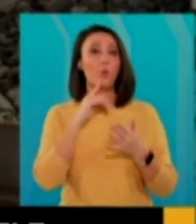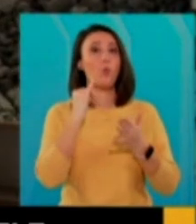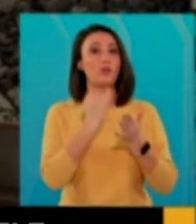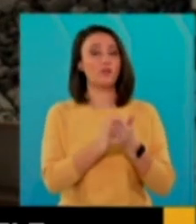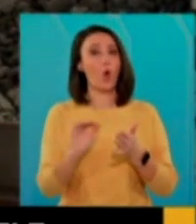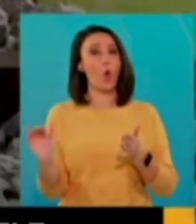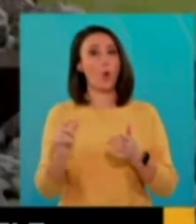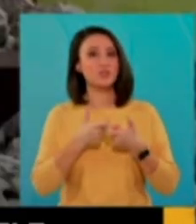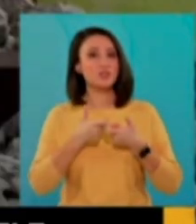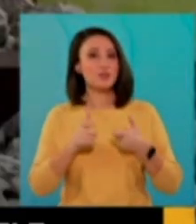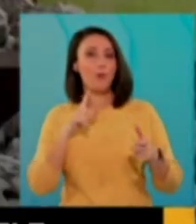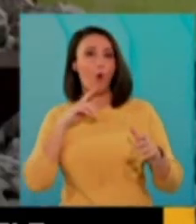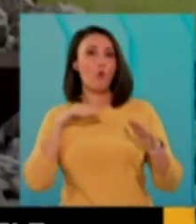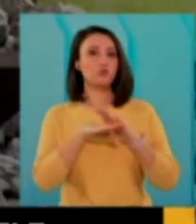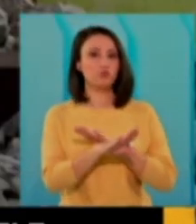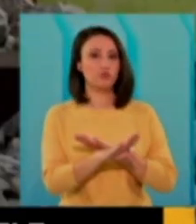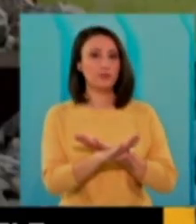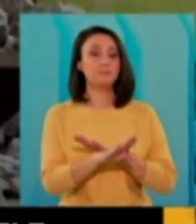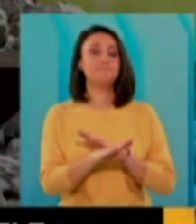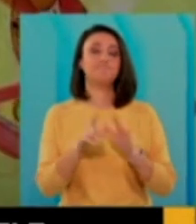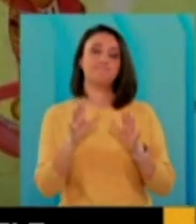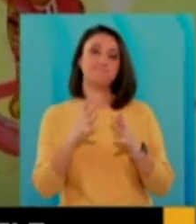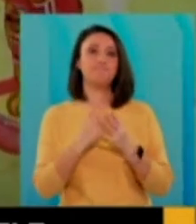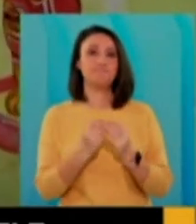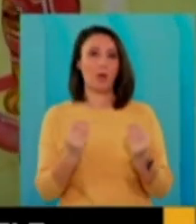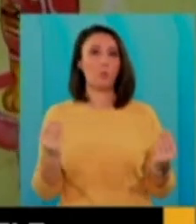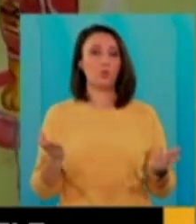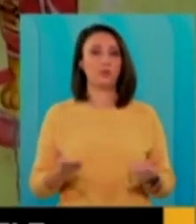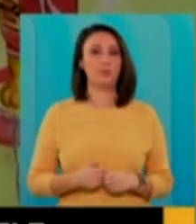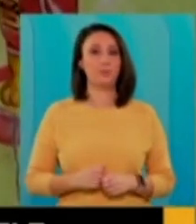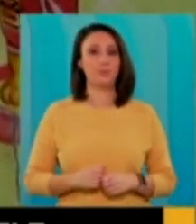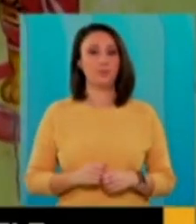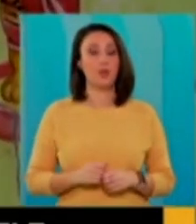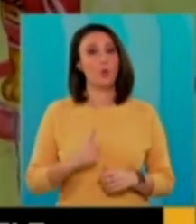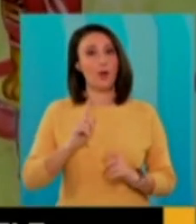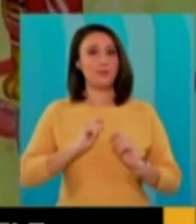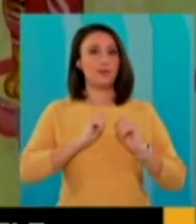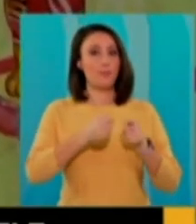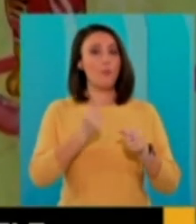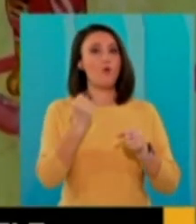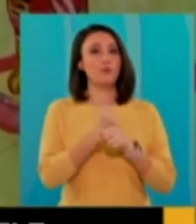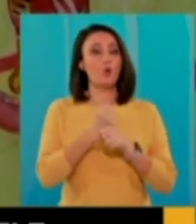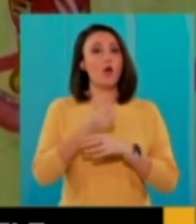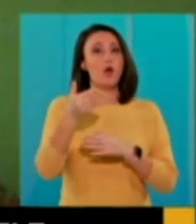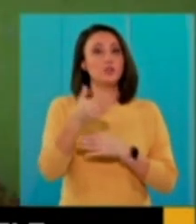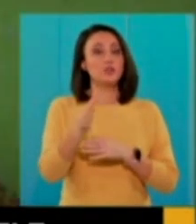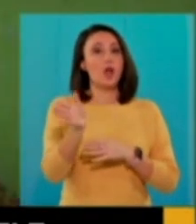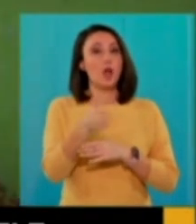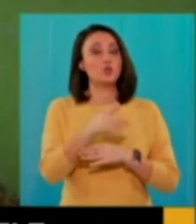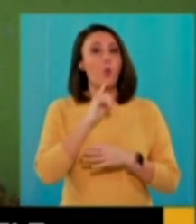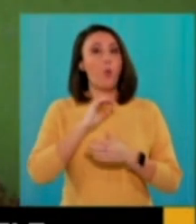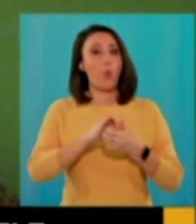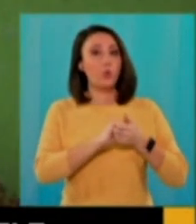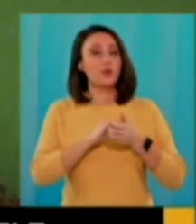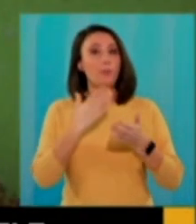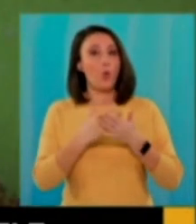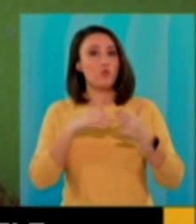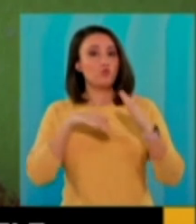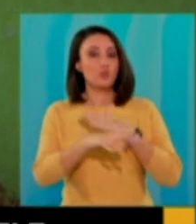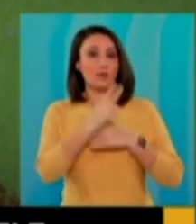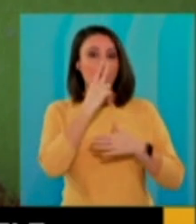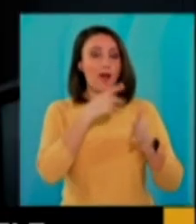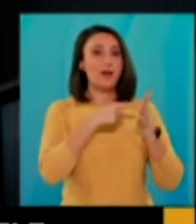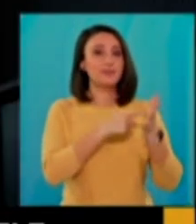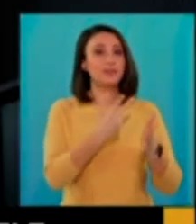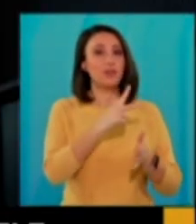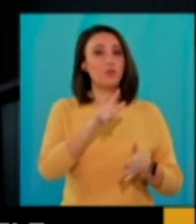au fugit din Ucraina în țările vecine este probabil mult mai mare. Un alt raport realizat de Agenția Națiunilor Unite pentru Refugiați arată că